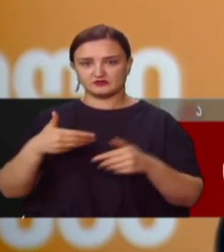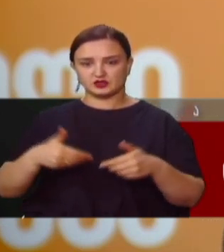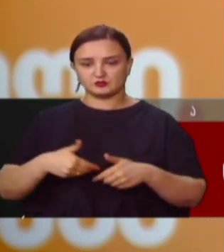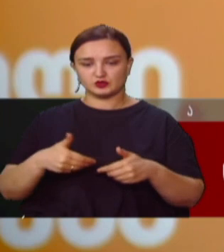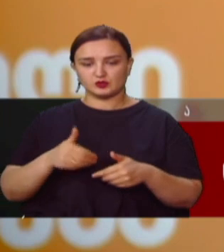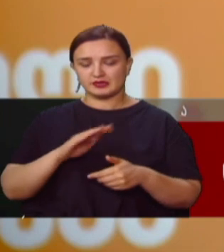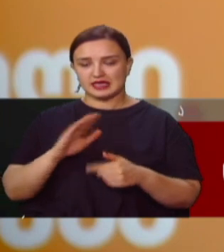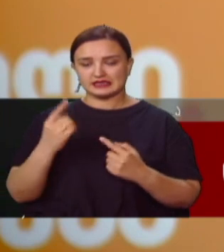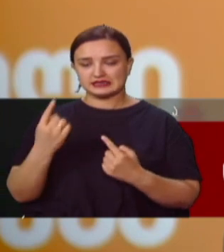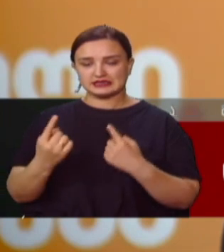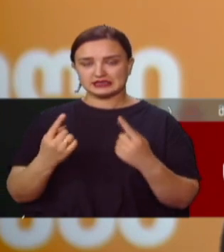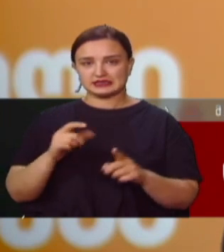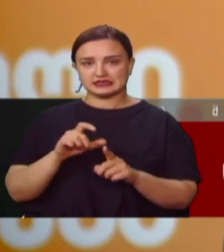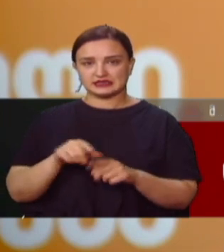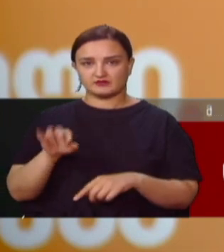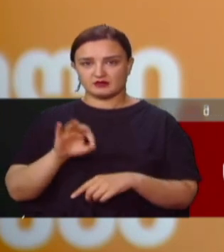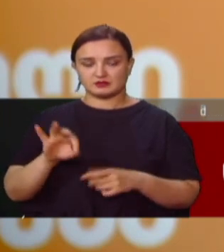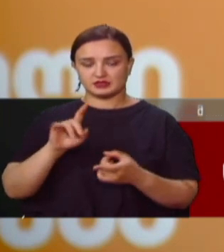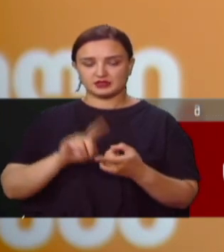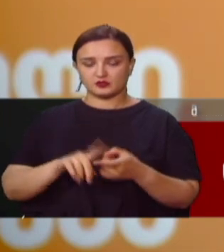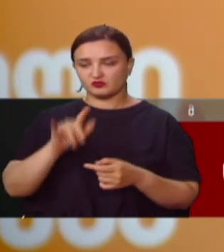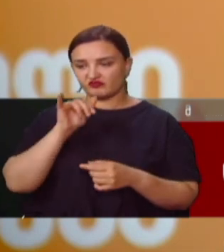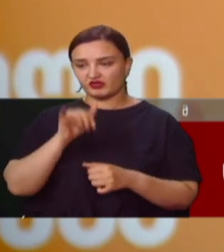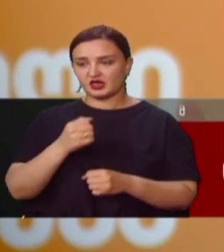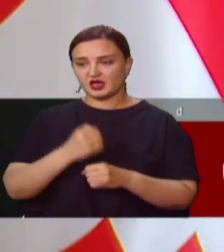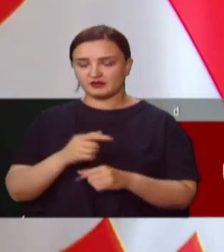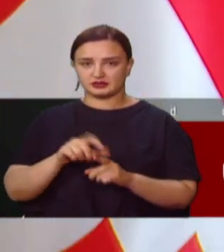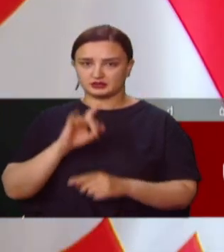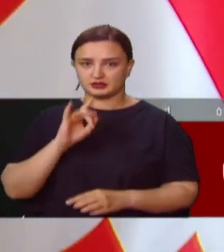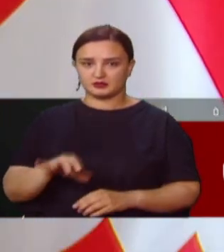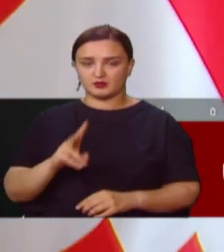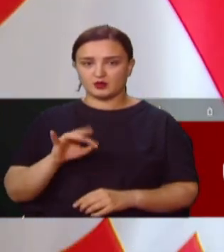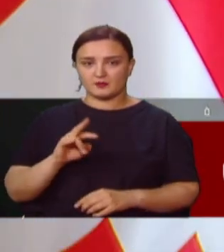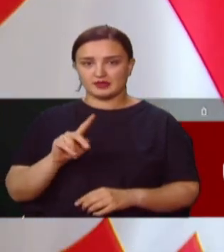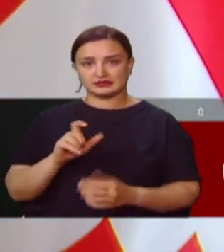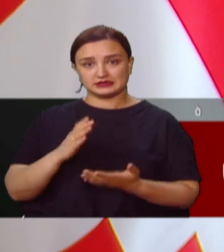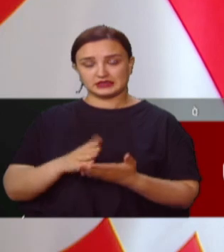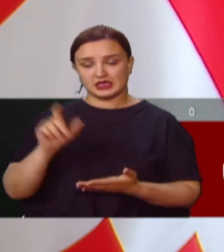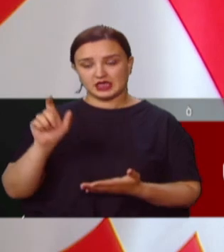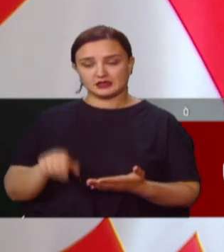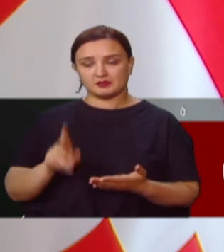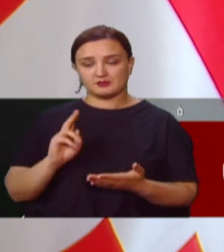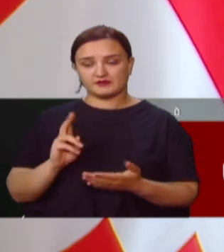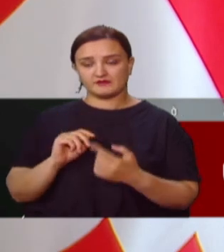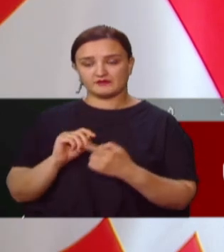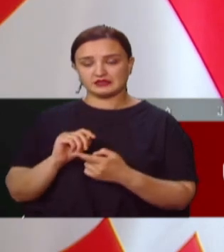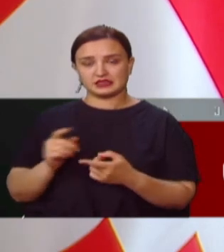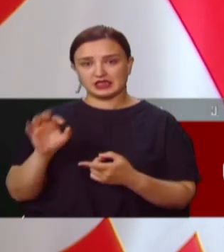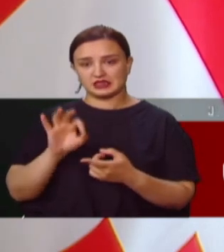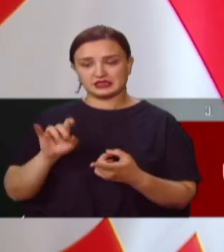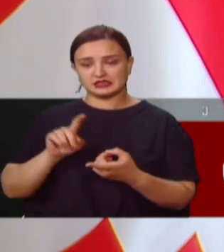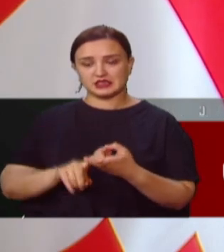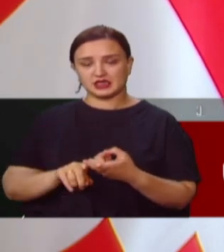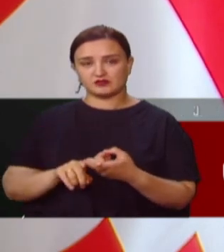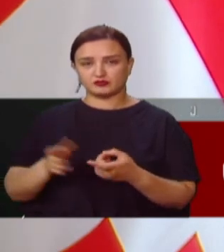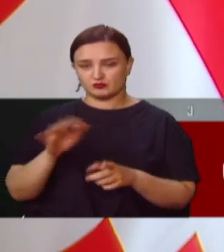სიტყვა ამასთან დაკავშირებით, რომ ეს ვერ გავაკეთეთ, არ იქნება. ირაკლი კობახიძე არის ადამიანი, რომელიც რომელთან დაკავშირებითაც